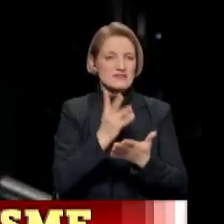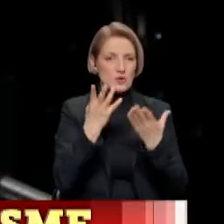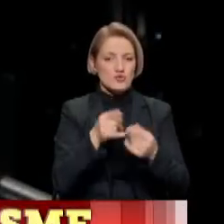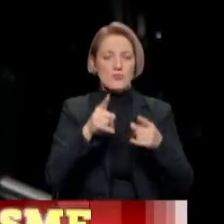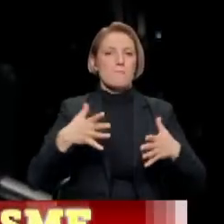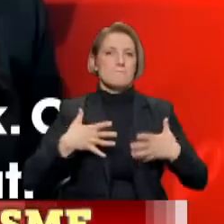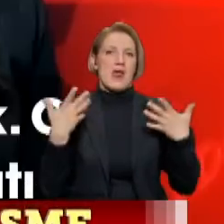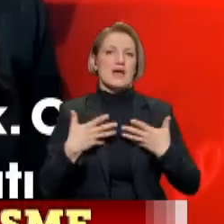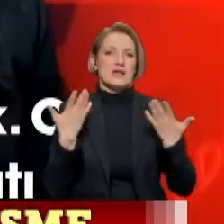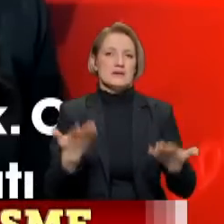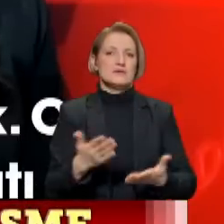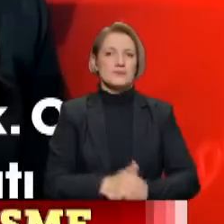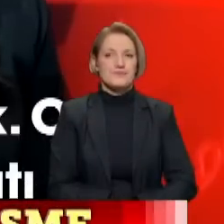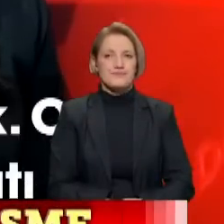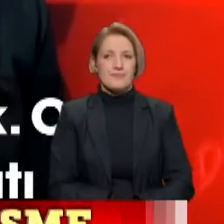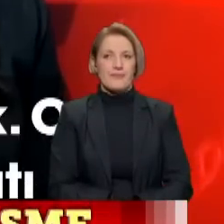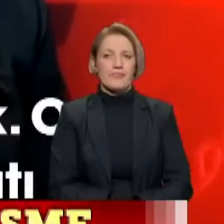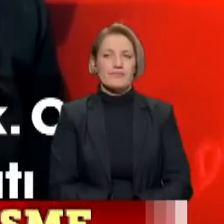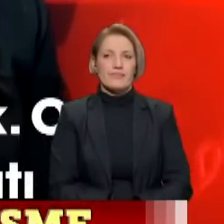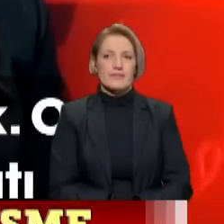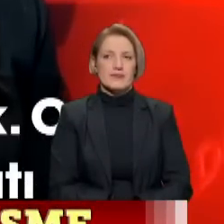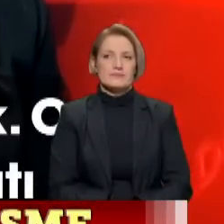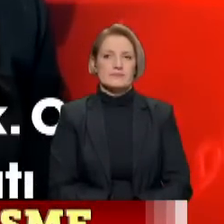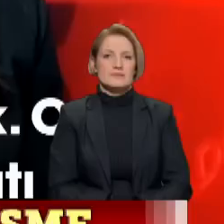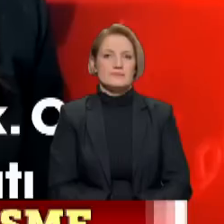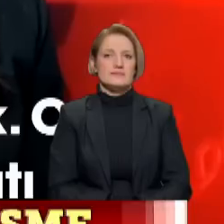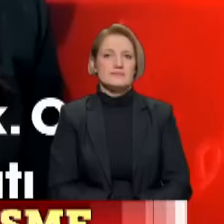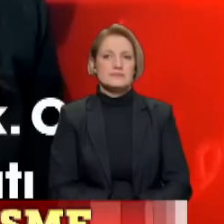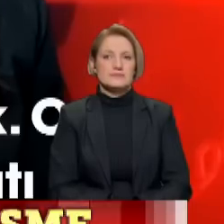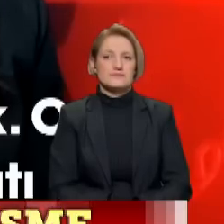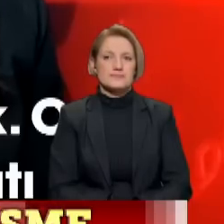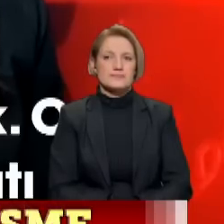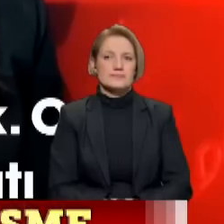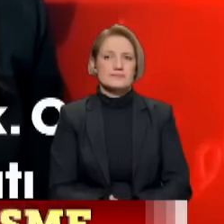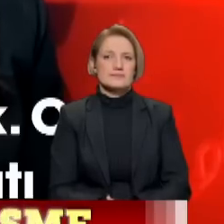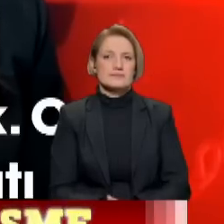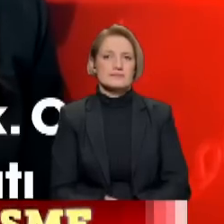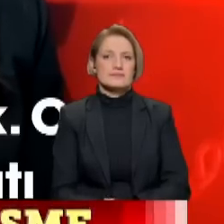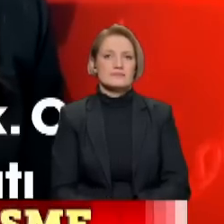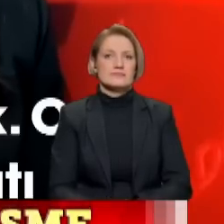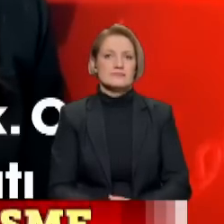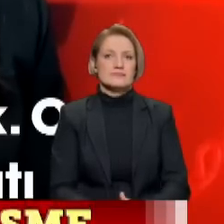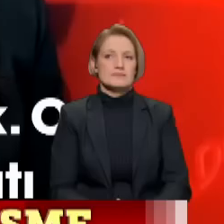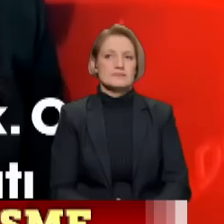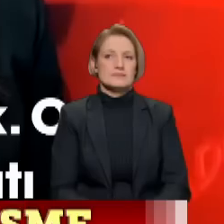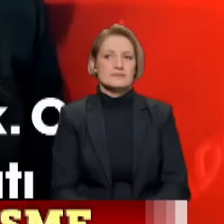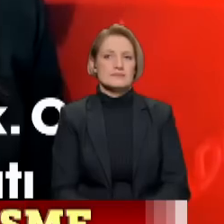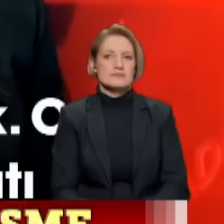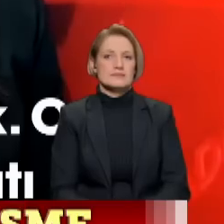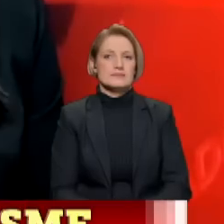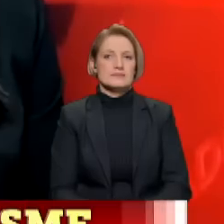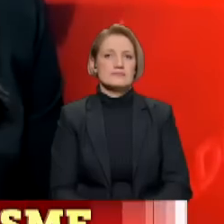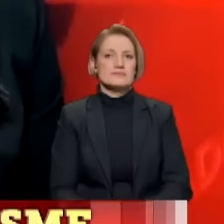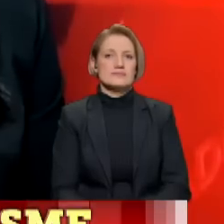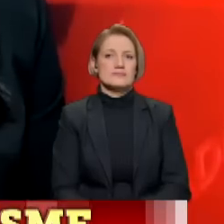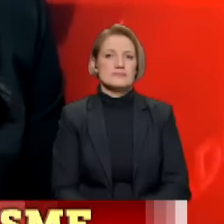bu merak ediliyor. Seçim 14 Mayıs ya da 18 Haziran 2023 tarihinde o tarihe kadar kesinleşme gerçekleşirse siyasi